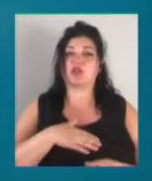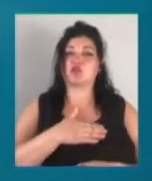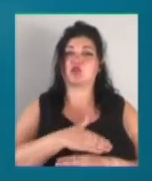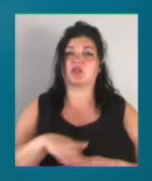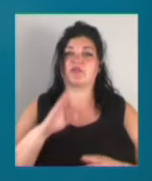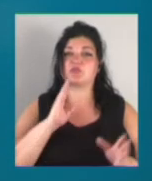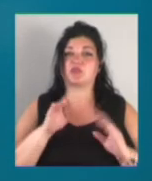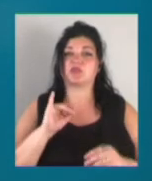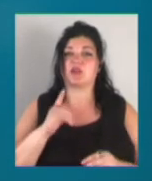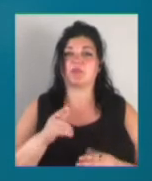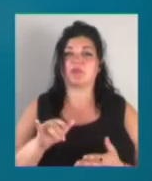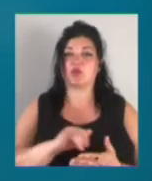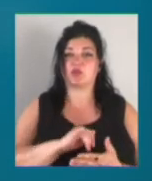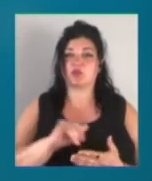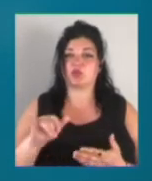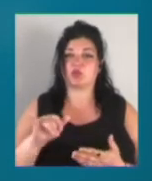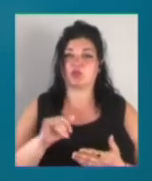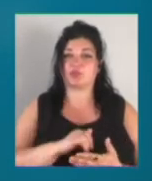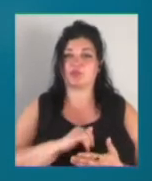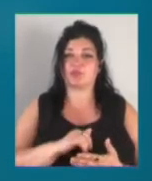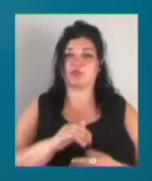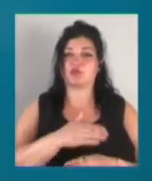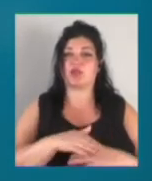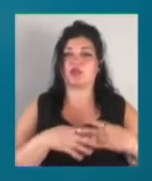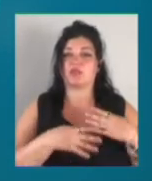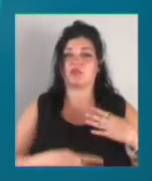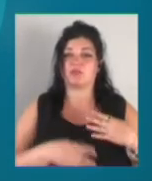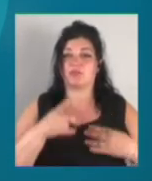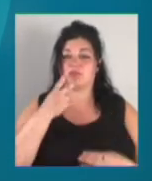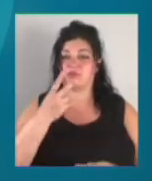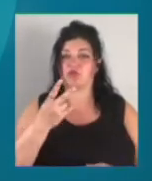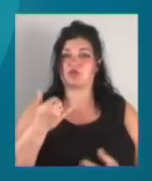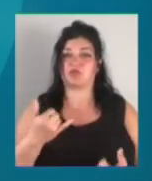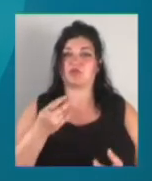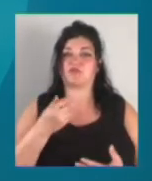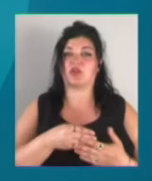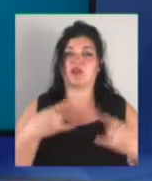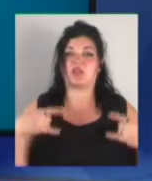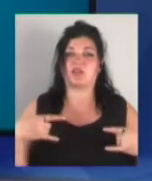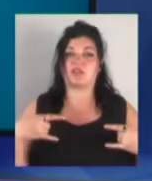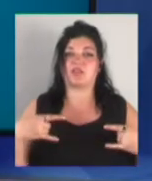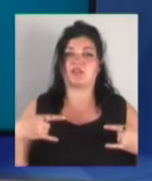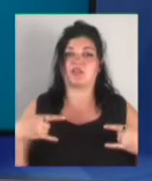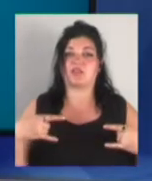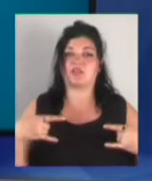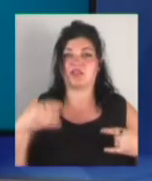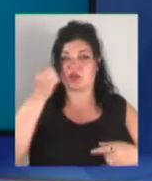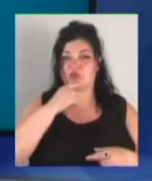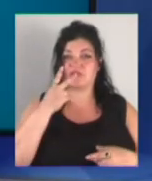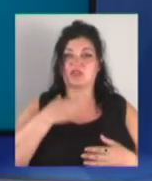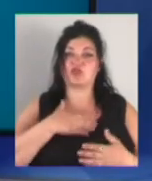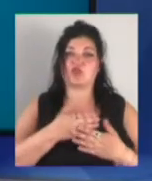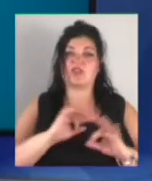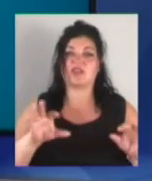стрінки у Фейсбук, в Інстаграм та канал на Ютюб. Посилання на них ви зараз бачите на своїх екранах. Дякуємо, що